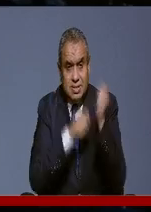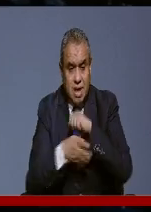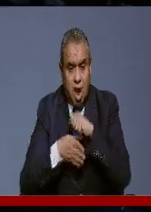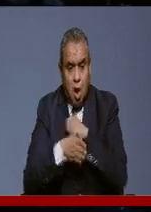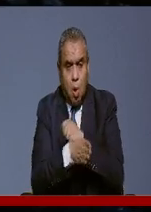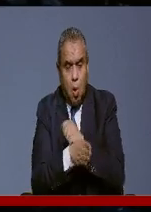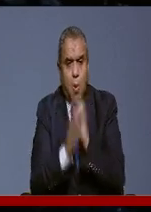مصر